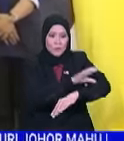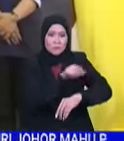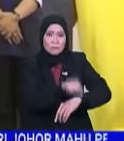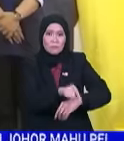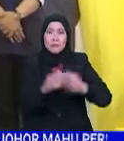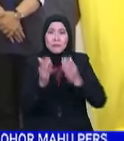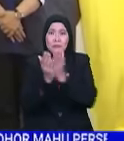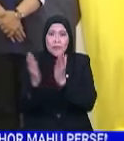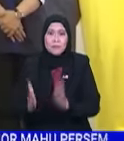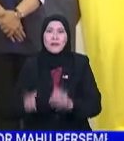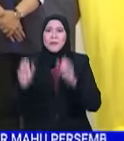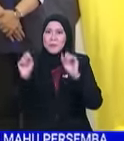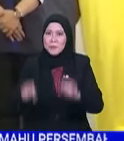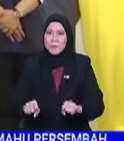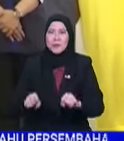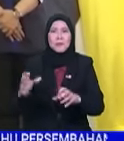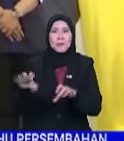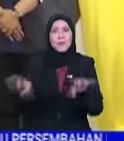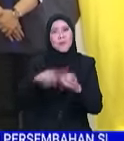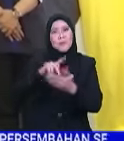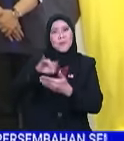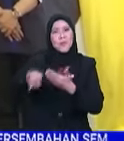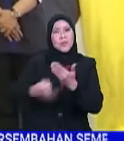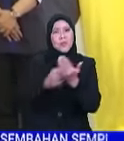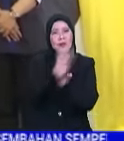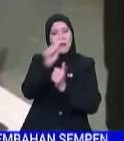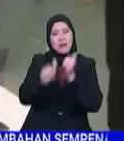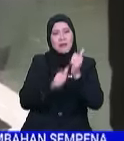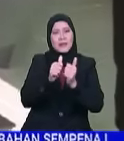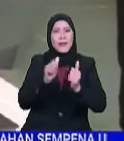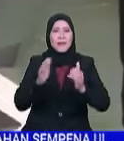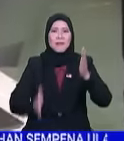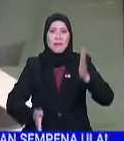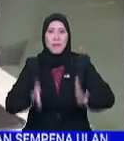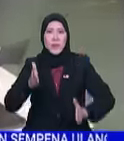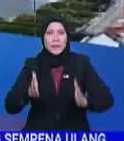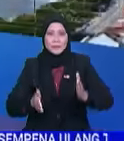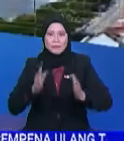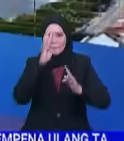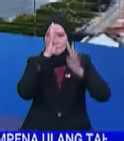berkenaan, para pelajar mampu menghasilkan projek otomasi dan robotik.